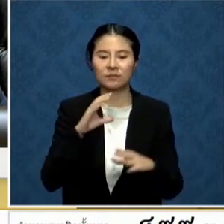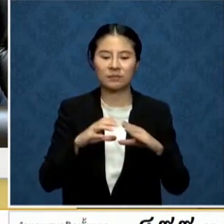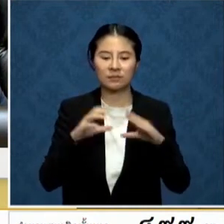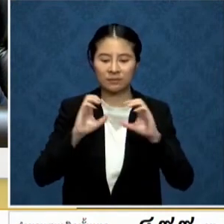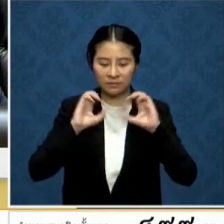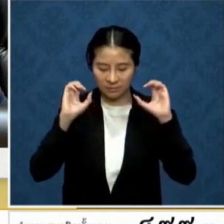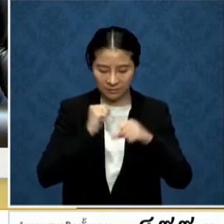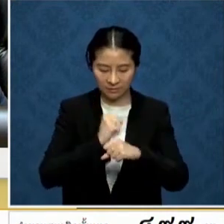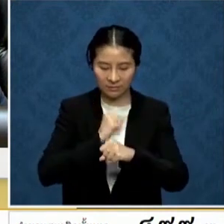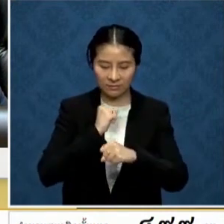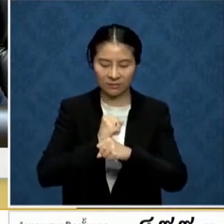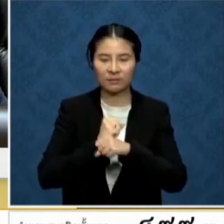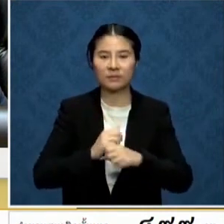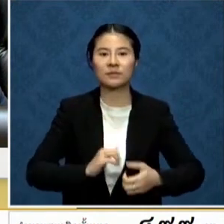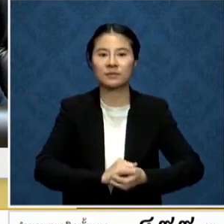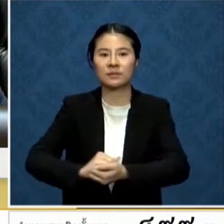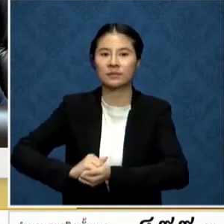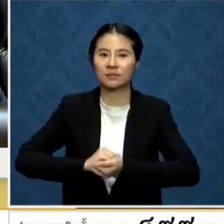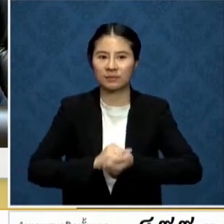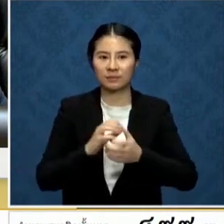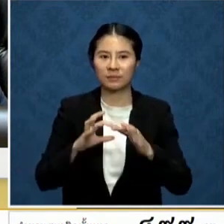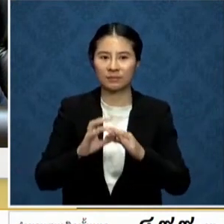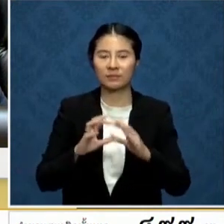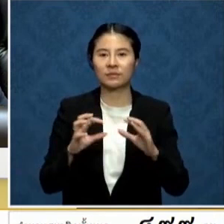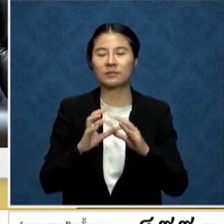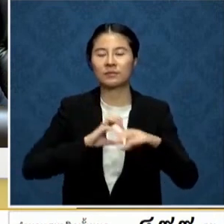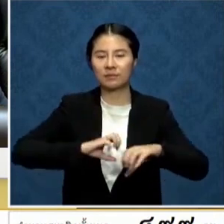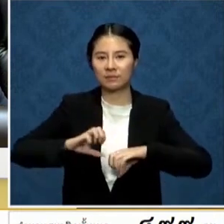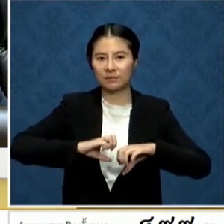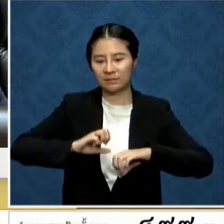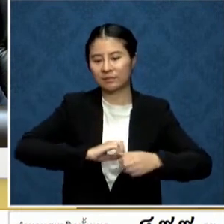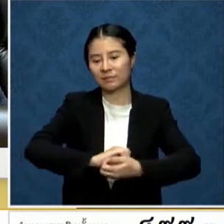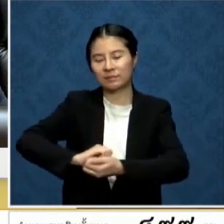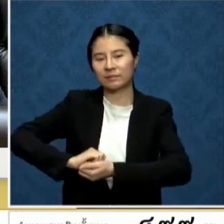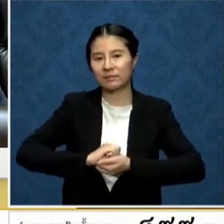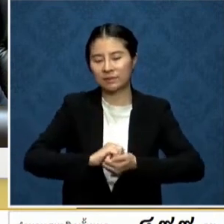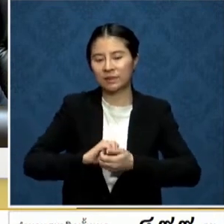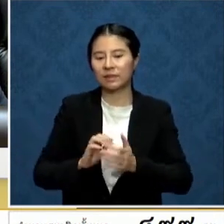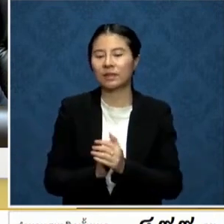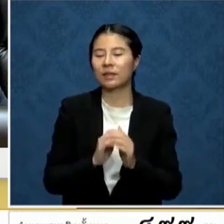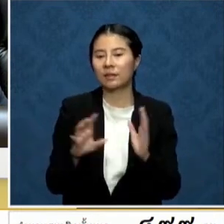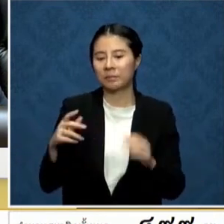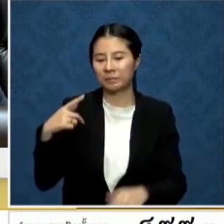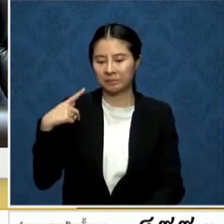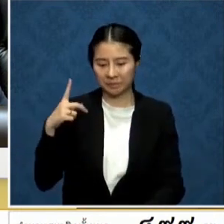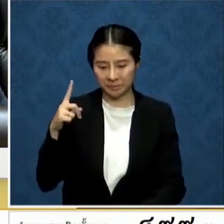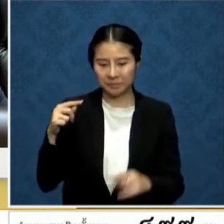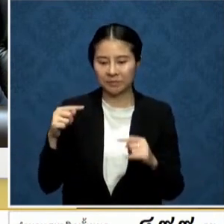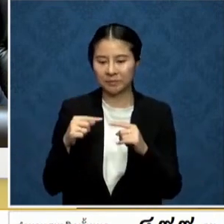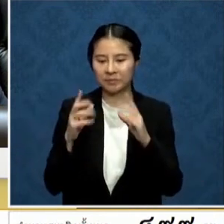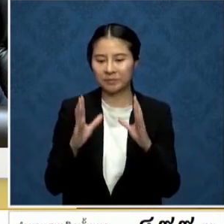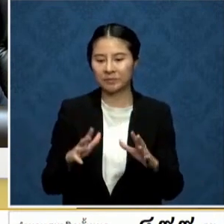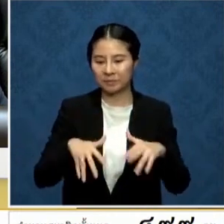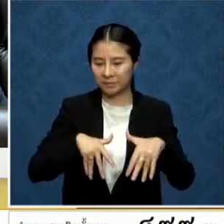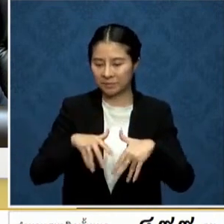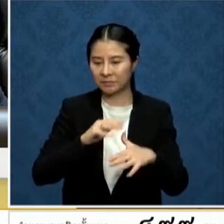ให้เราทำงานร่วมกันขอเชิญท่านมาร่วมกันทำให้สภาแห่งนี้มีประสิทธิภาพมากขึ้นเป็นประโยชน์ต่อพวกเราในอนาคตมากขึ้นเพราะถ้า